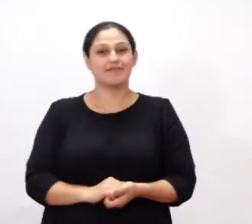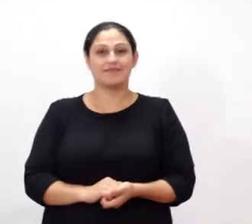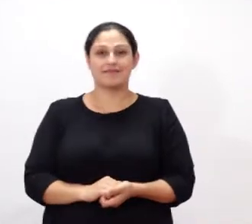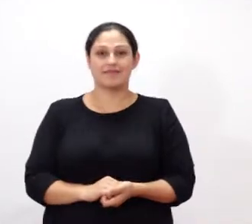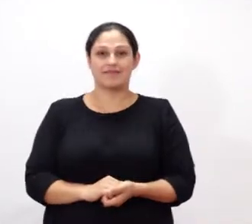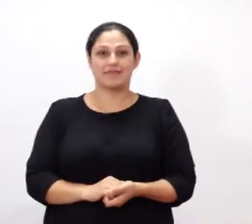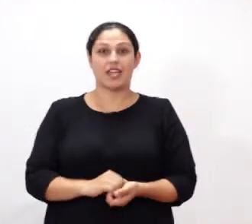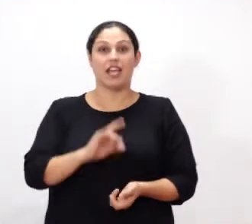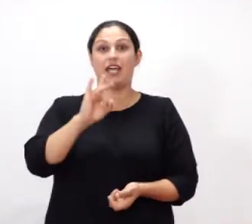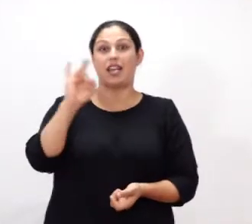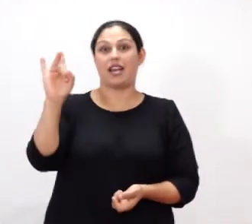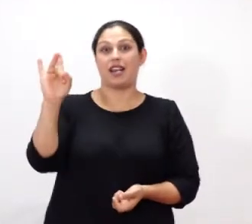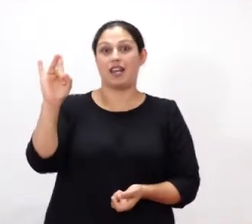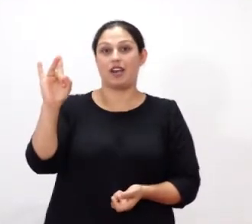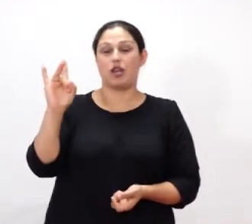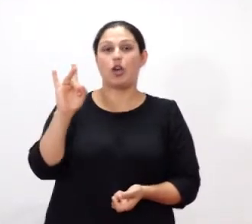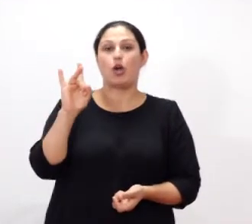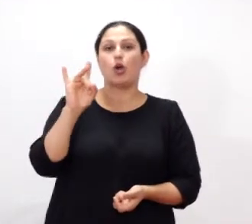ر